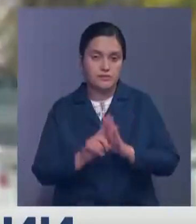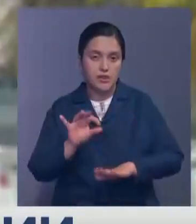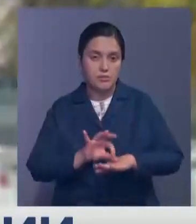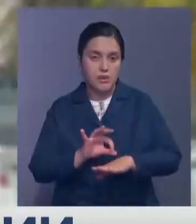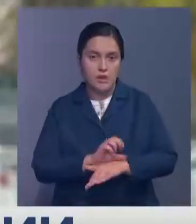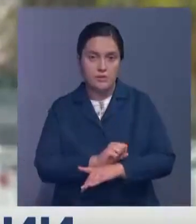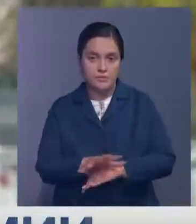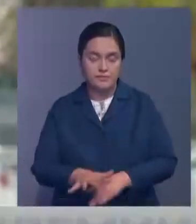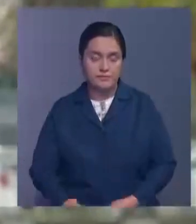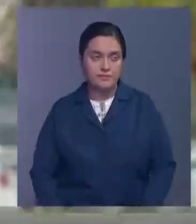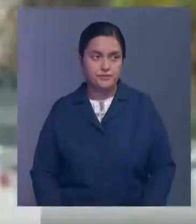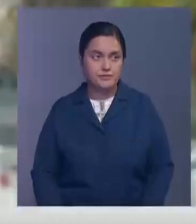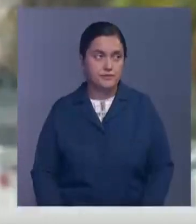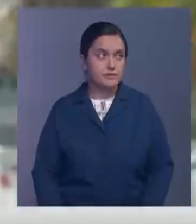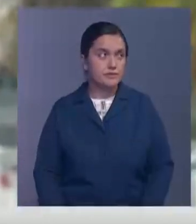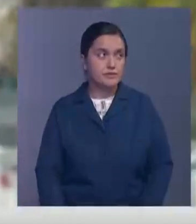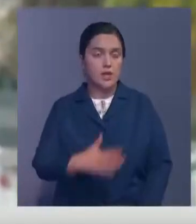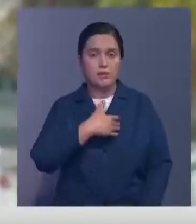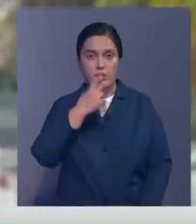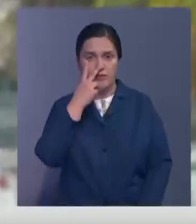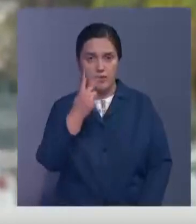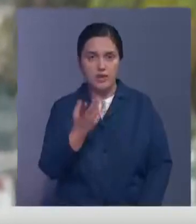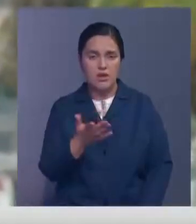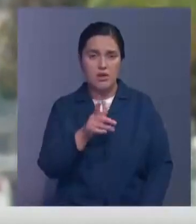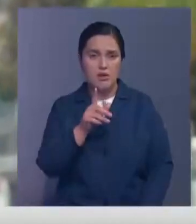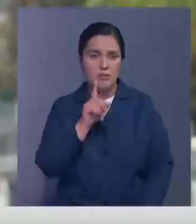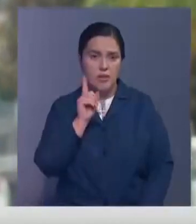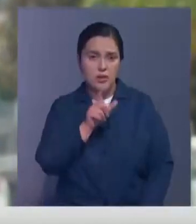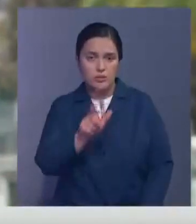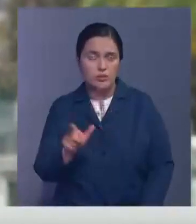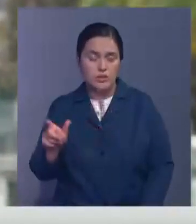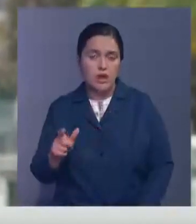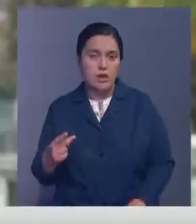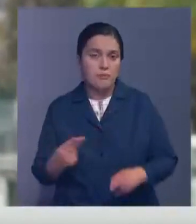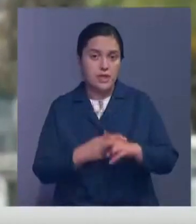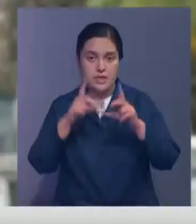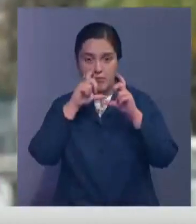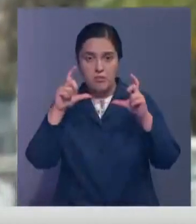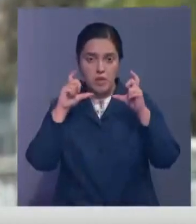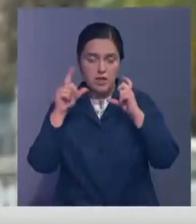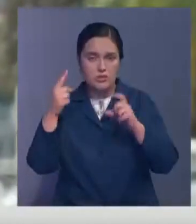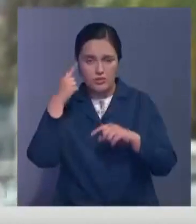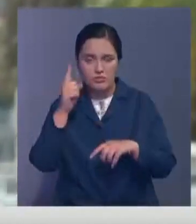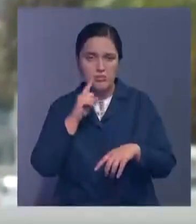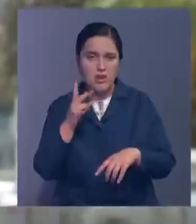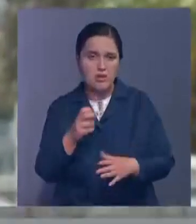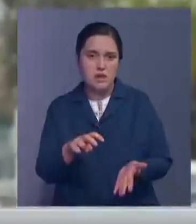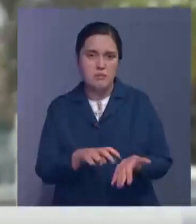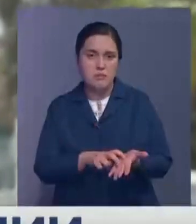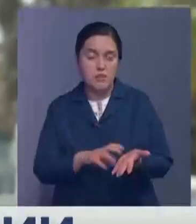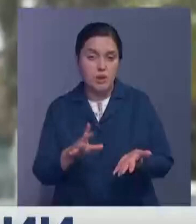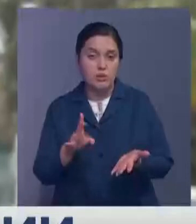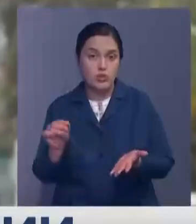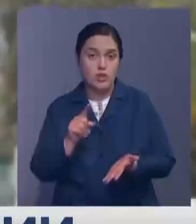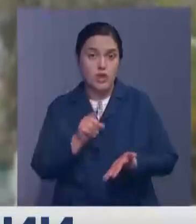И мы это видим сами на улицах. Молодые люди ходят без масок, потому что это заболевание им не кажется опасным для них, но они